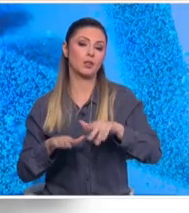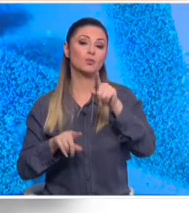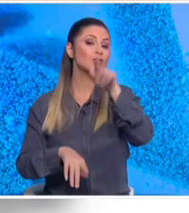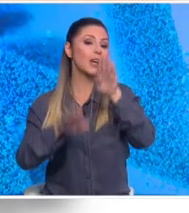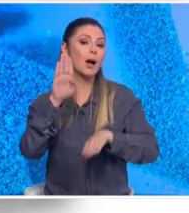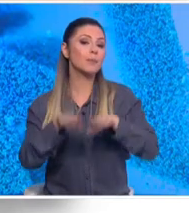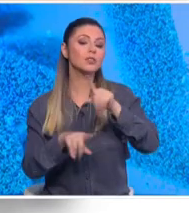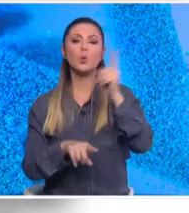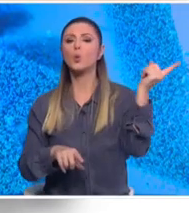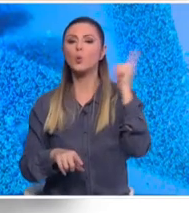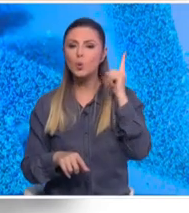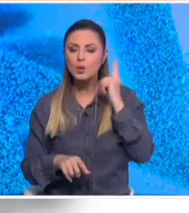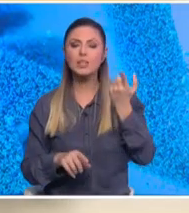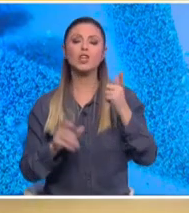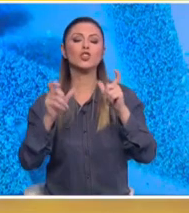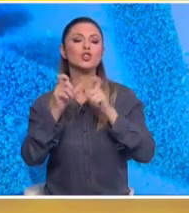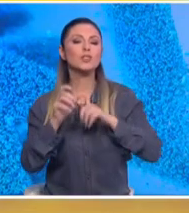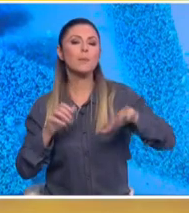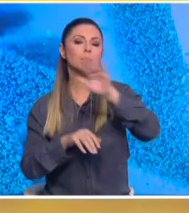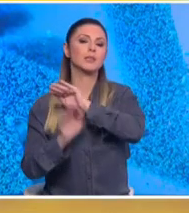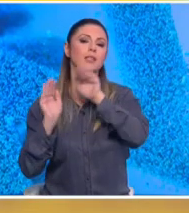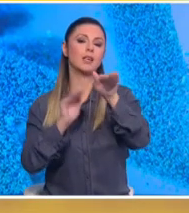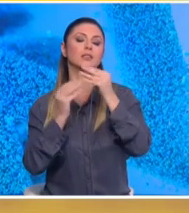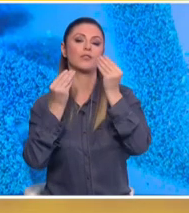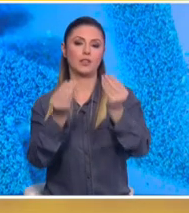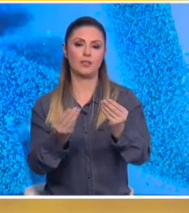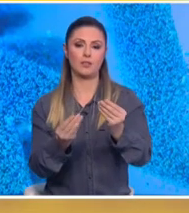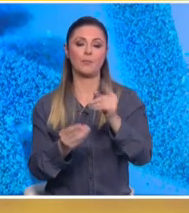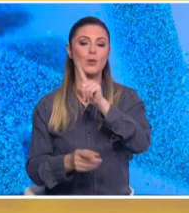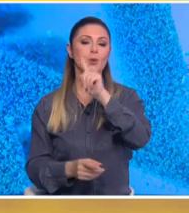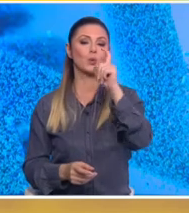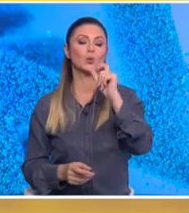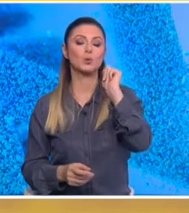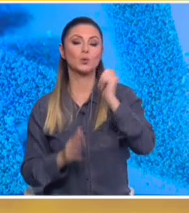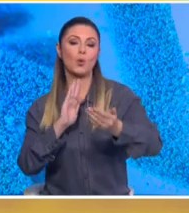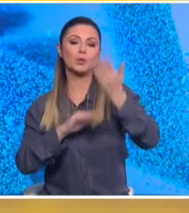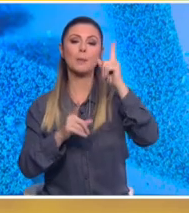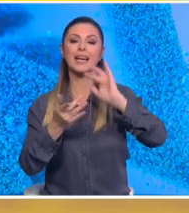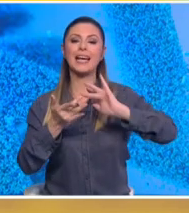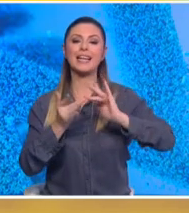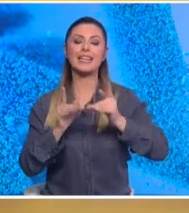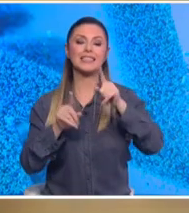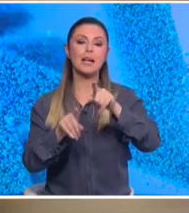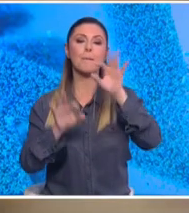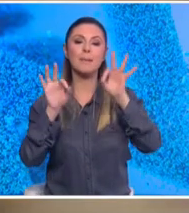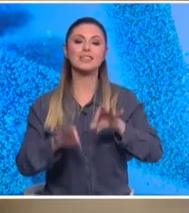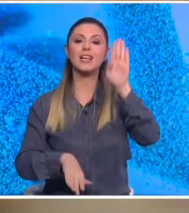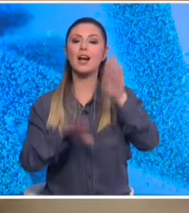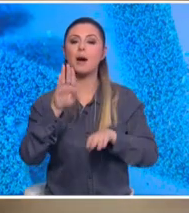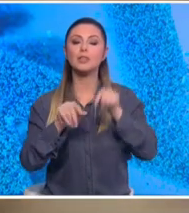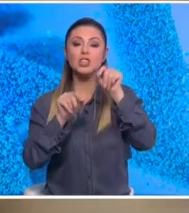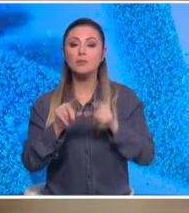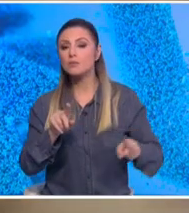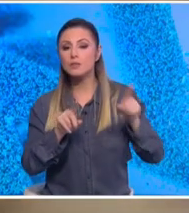kampanyasına ünlüler de sosyal medyadan destek veriyor 19.000 önce bir internet sitesinde başlatılan kampanyada